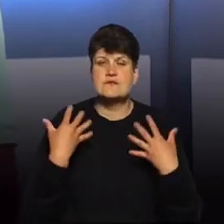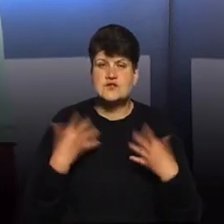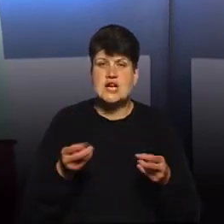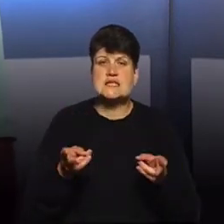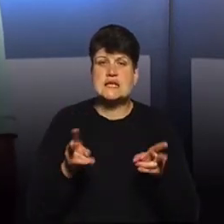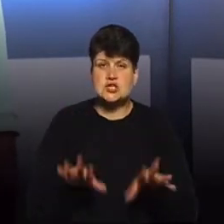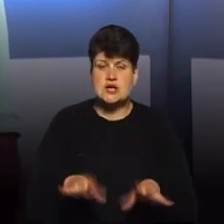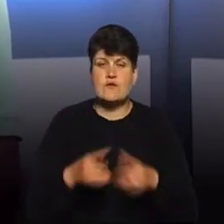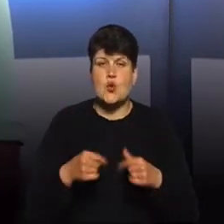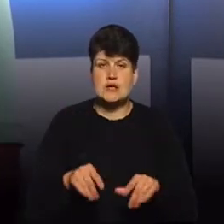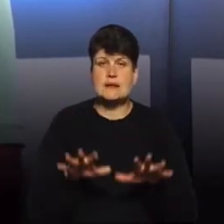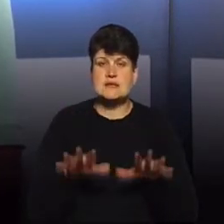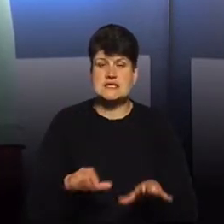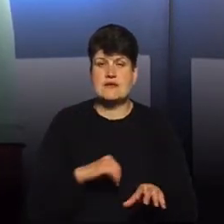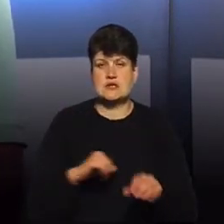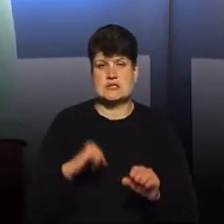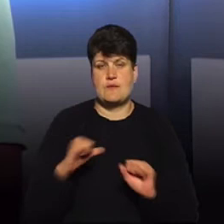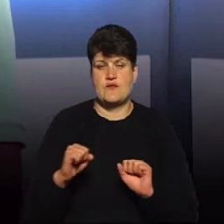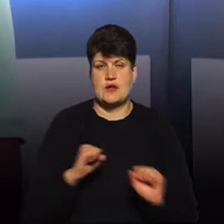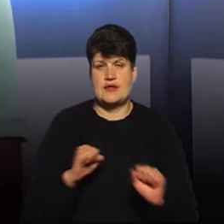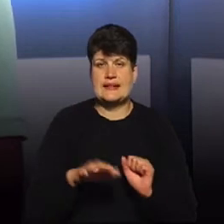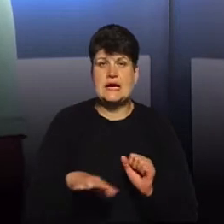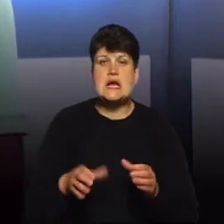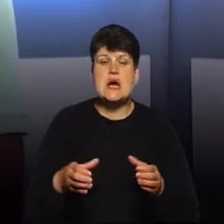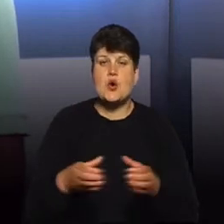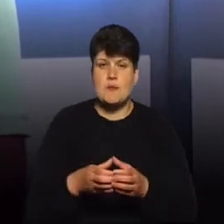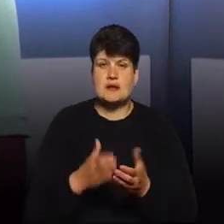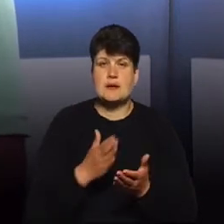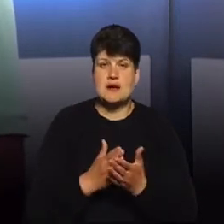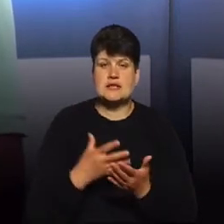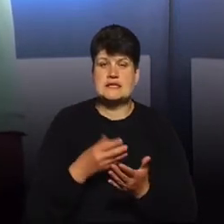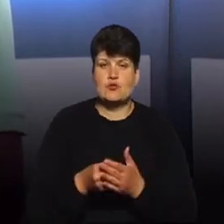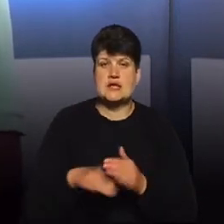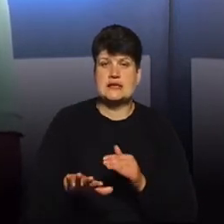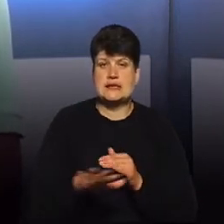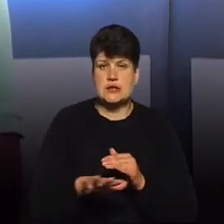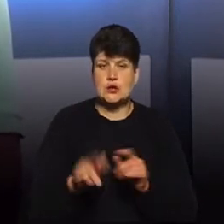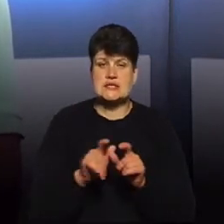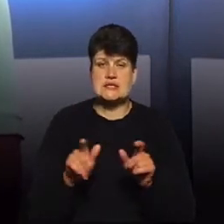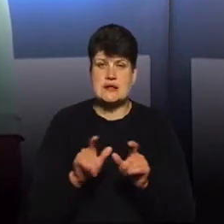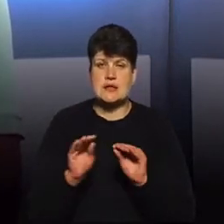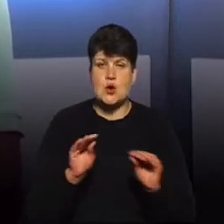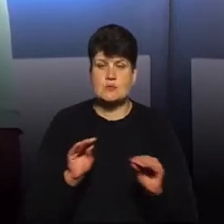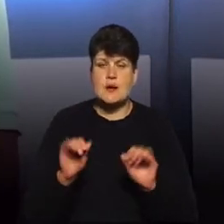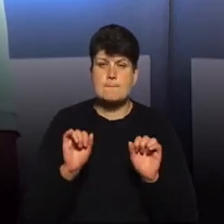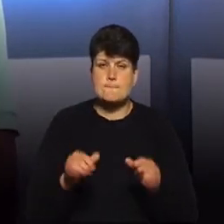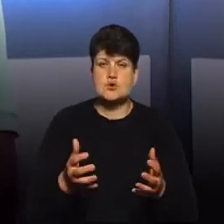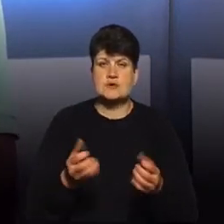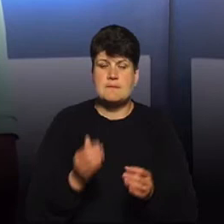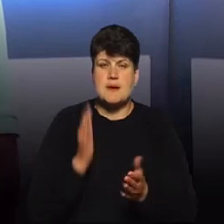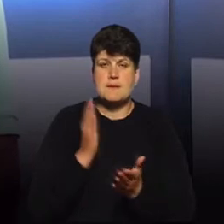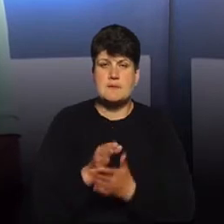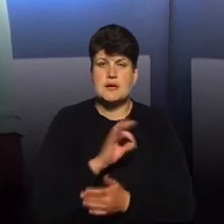місцевого самоврядування. Тобто територіальна громада, маючи на своїй території заклади розміщення, може отримати прямий дохід від туризму саме